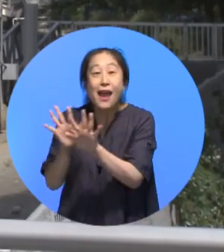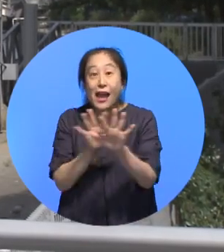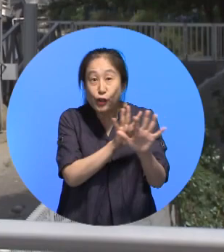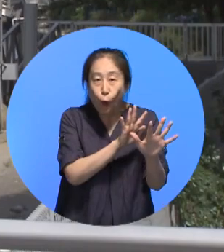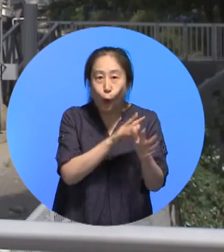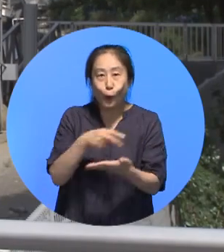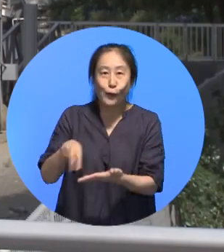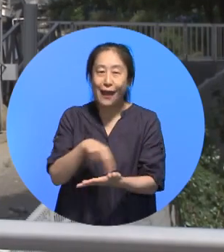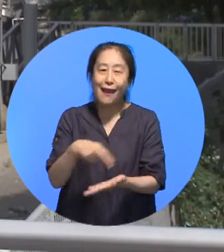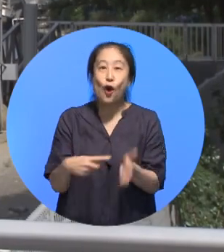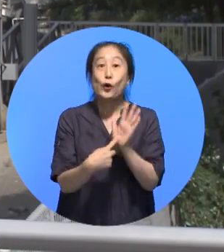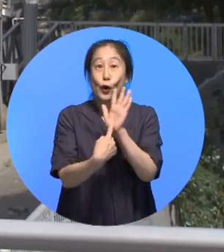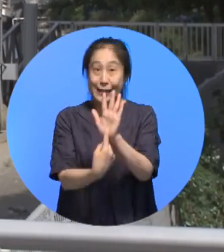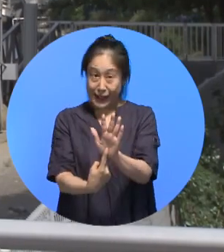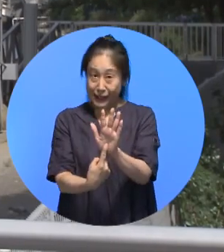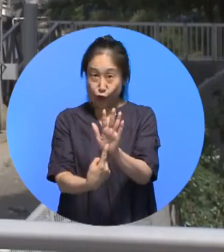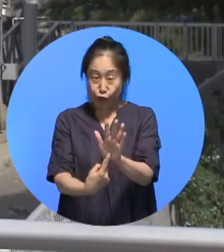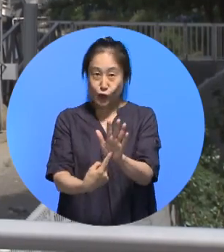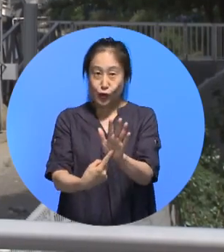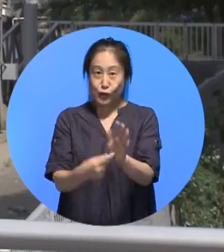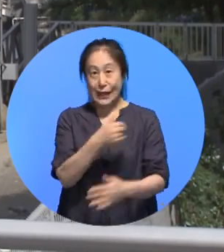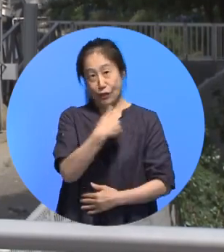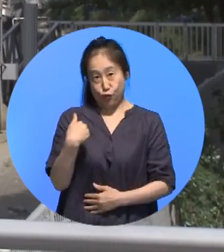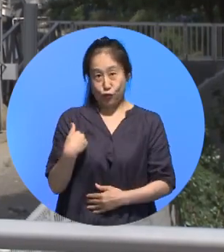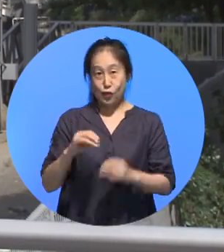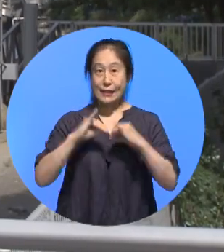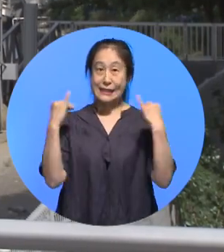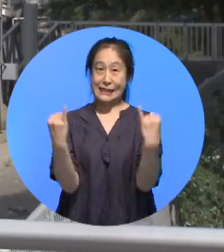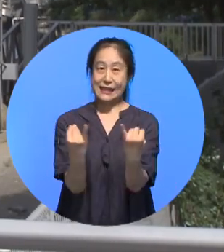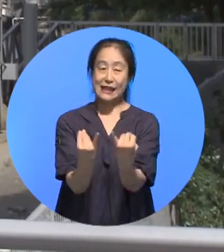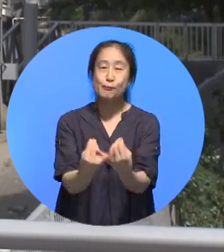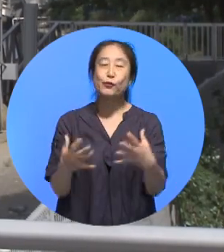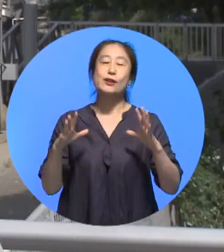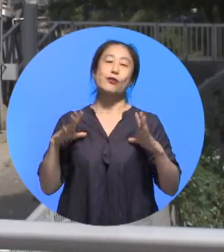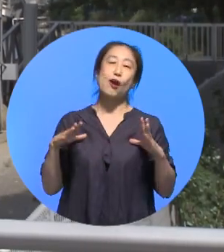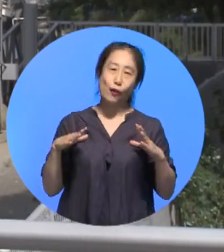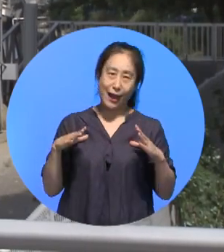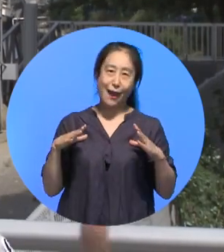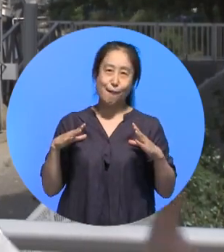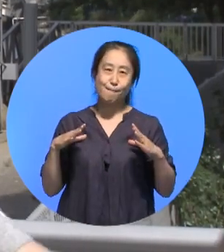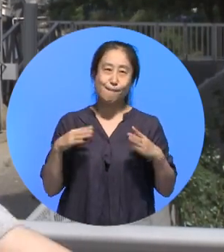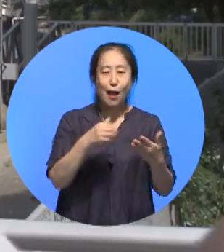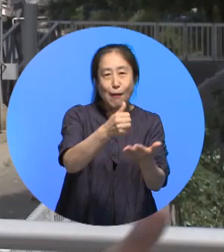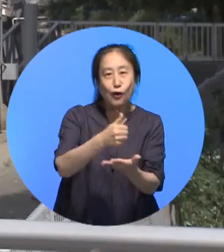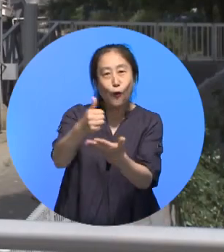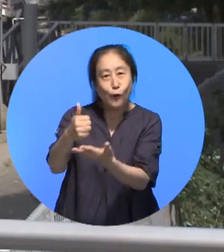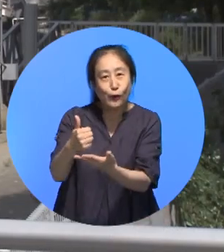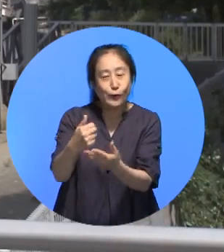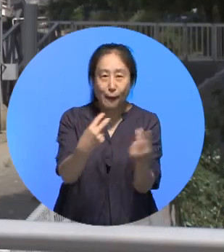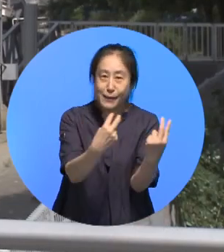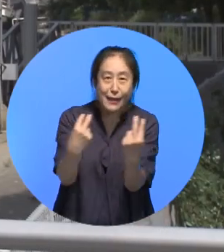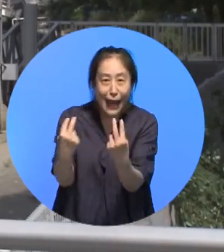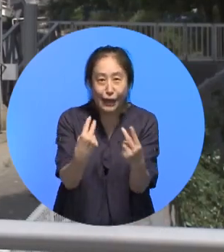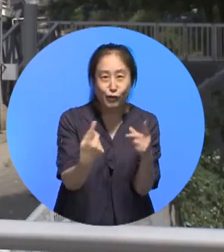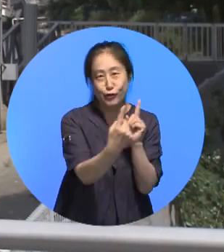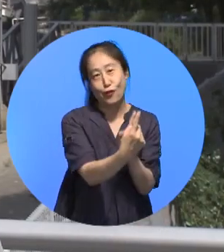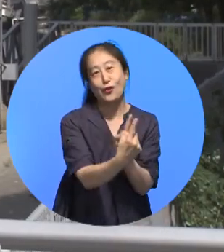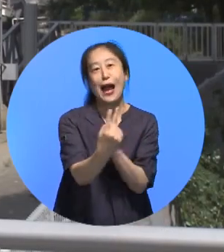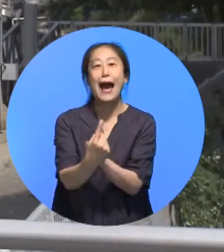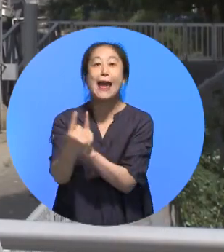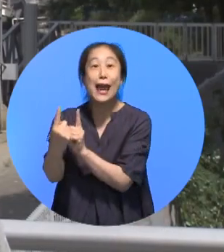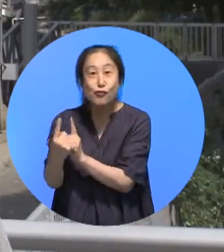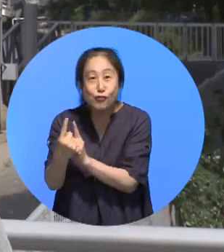パレード塩舞ができるっていうのが私たちのチームにとってはすごく大きくて横に横で見てくださるいろんな人に出会え